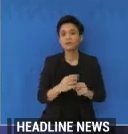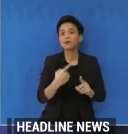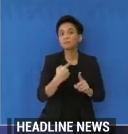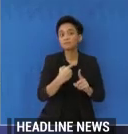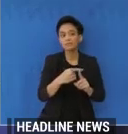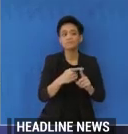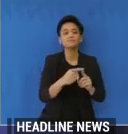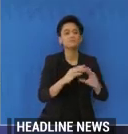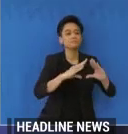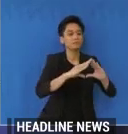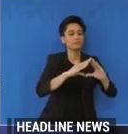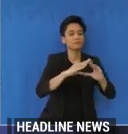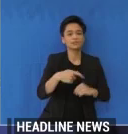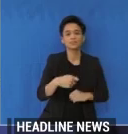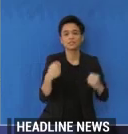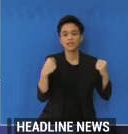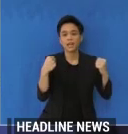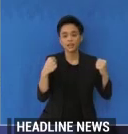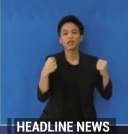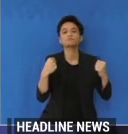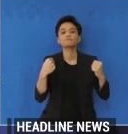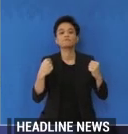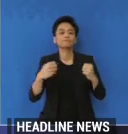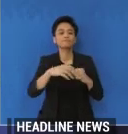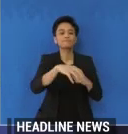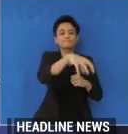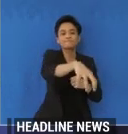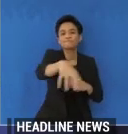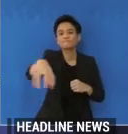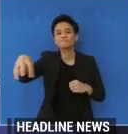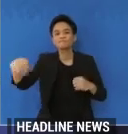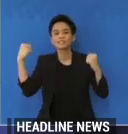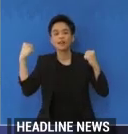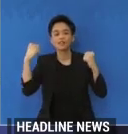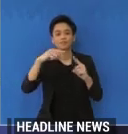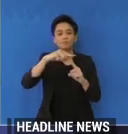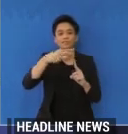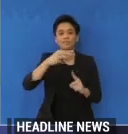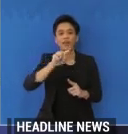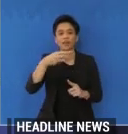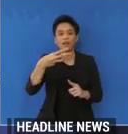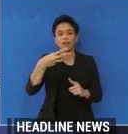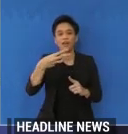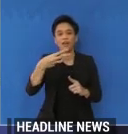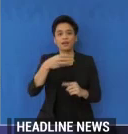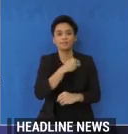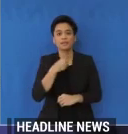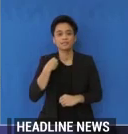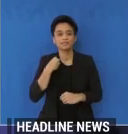hampir semua platform telemedis yang menyediakan konsultasi jarak jauh. Hal